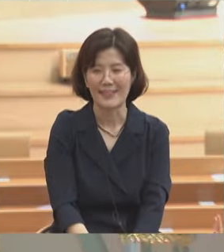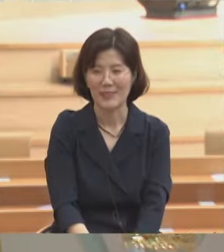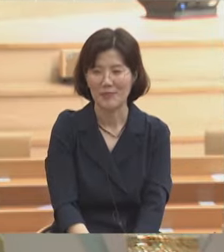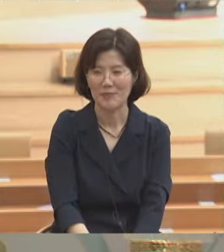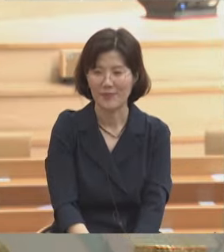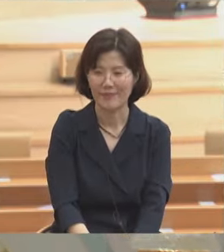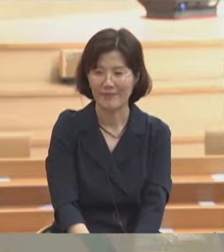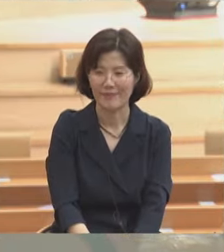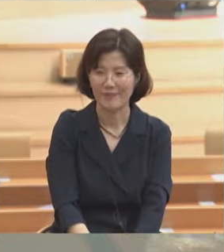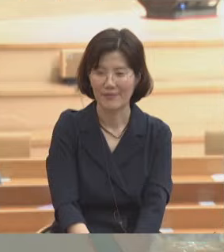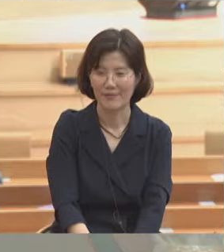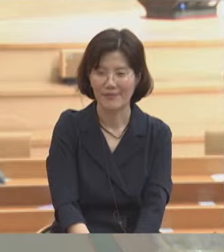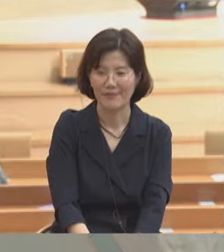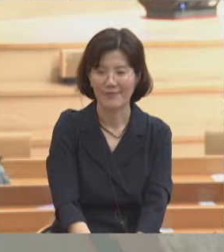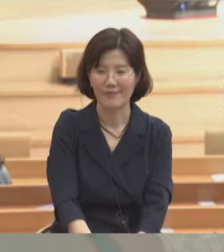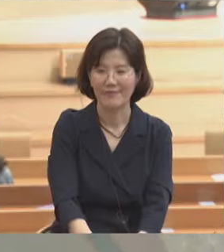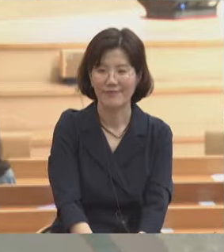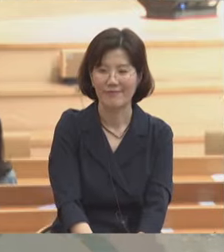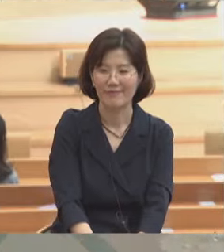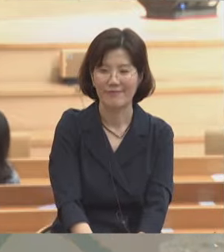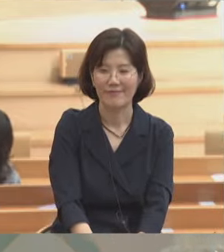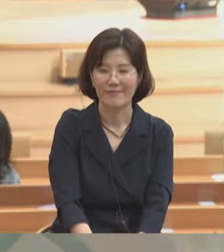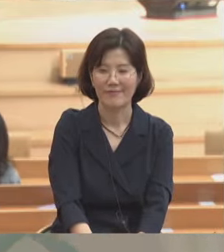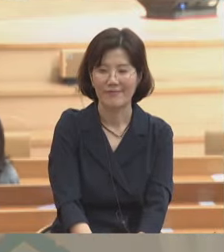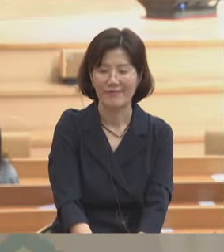하기를 주실까요? 아,